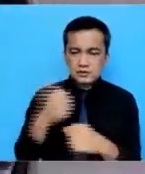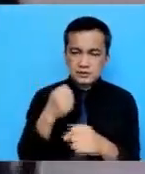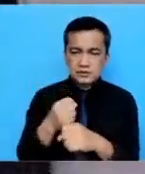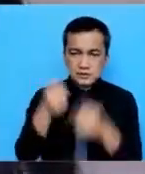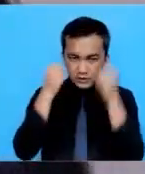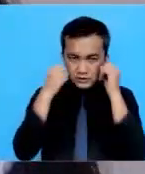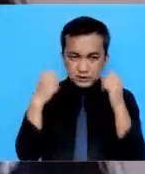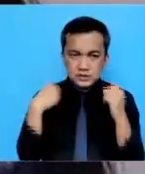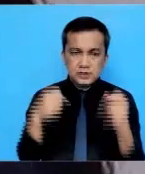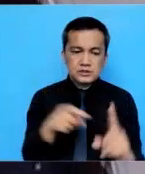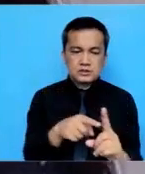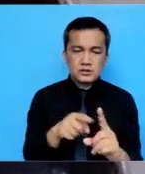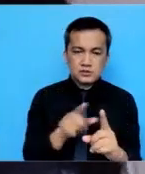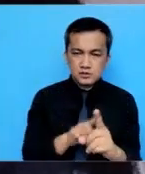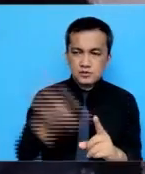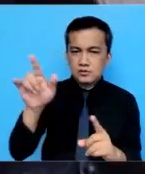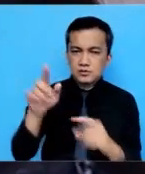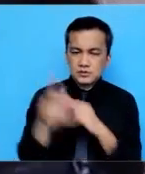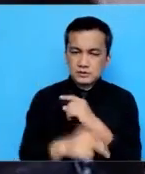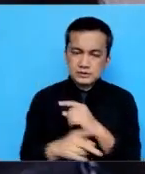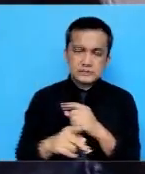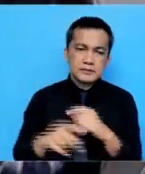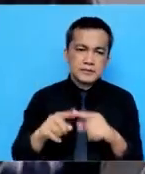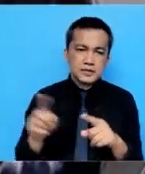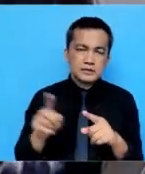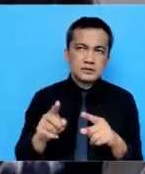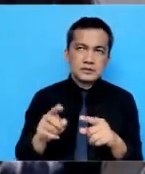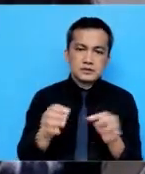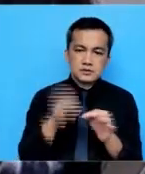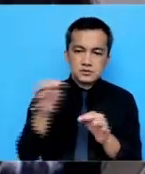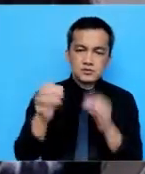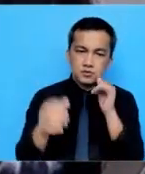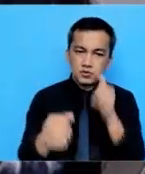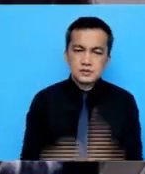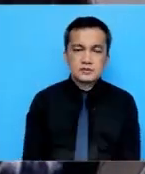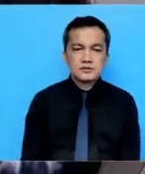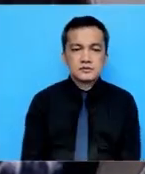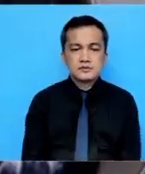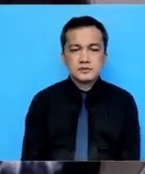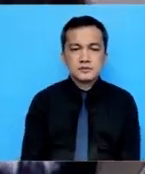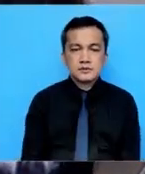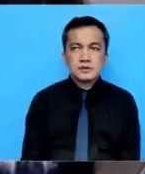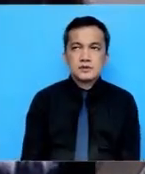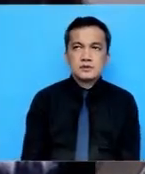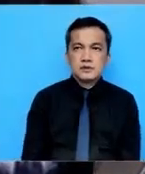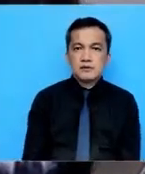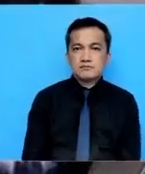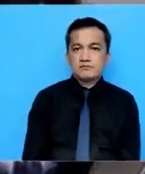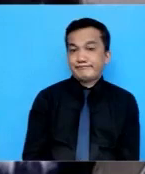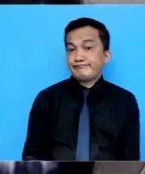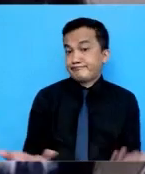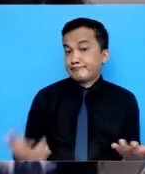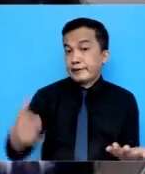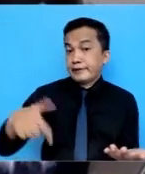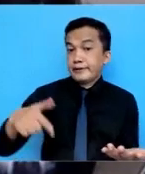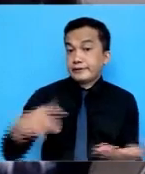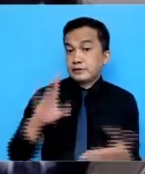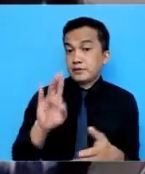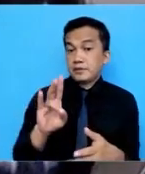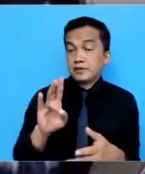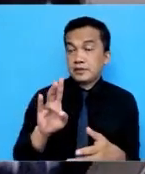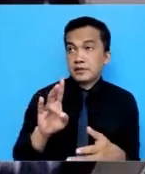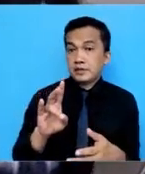sana ang flight niya paprobinsya, pero inurong bukas. Past 7 na po sila nag-announce na canceled all